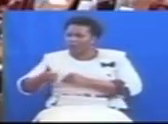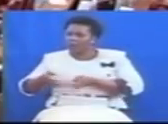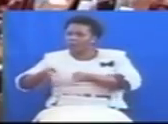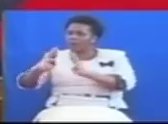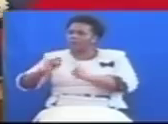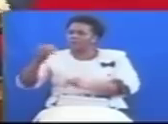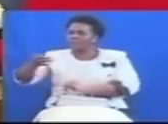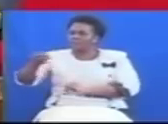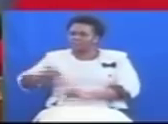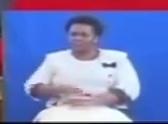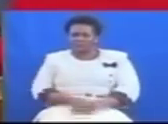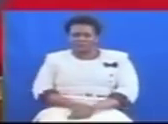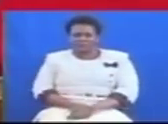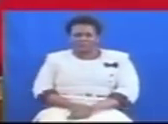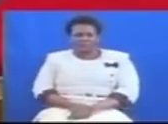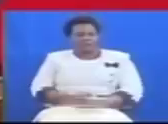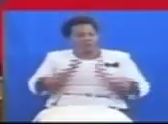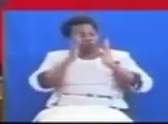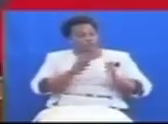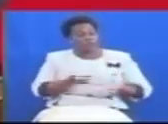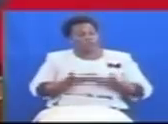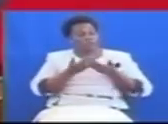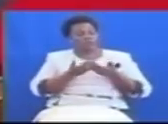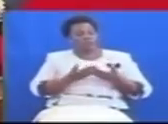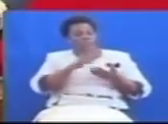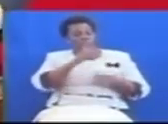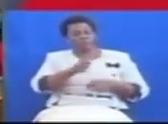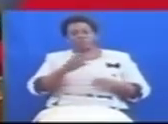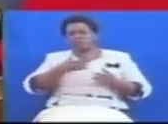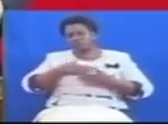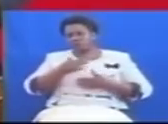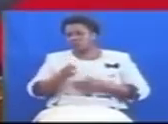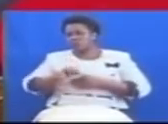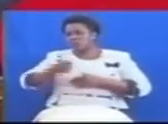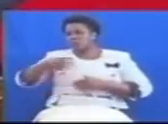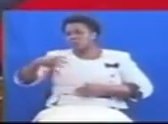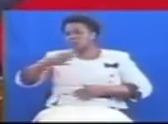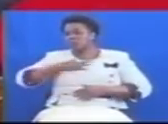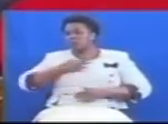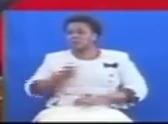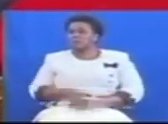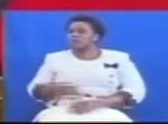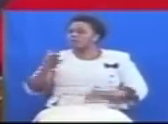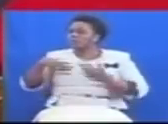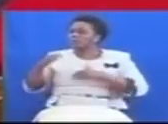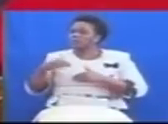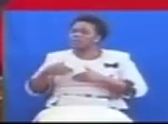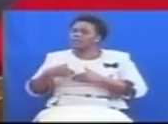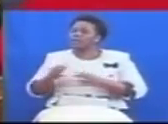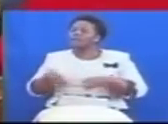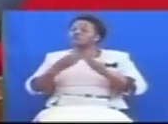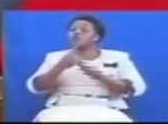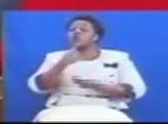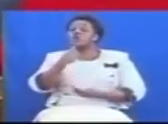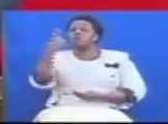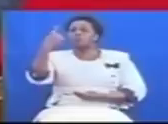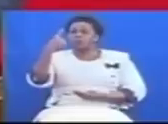Mheshimiwa Naibu Spika, nakushukuru. Mheshimiwa Naibu Spika, kwa niaba ya Mheshimiwa Waziri wa Nchi, Ofisi ya TAMISEMI, ninaomba niwaelekeze TARURA